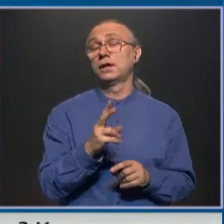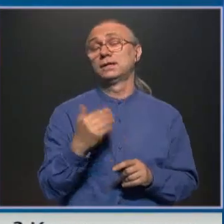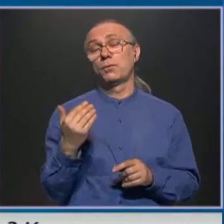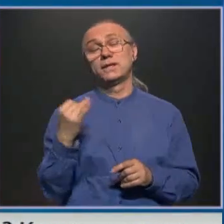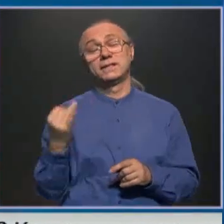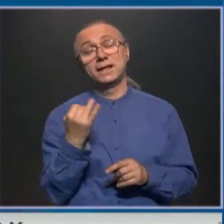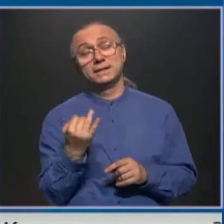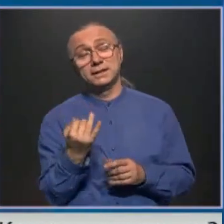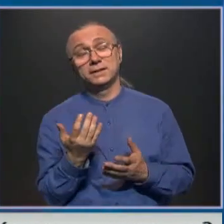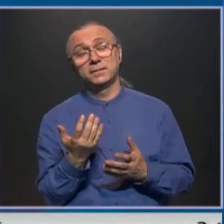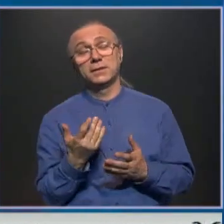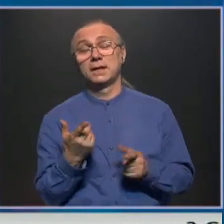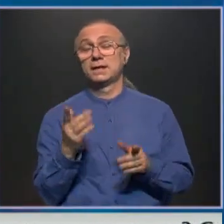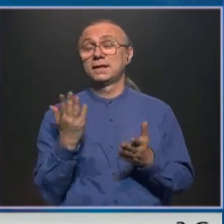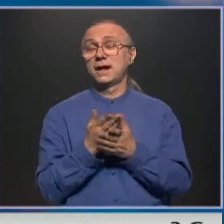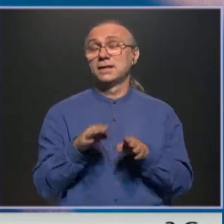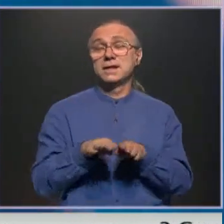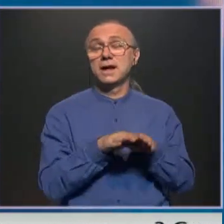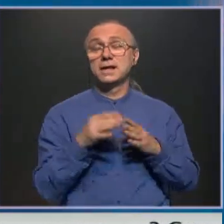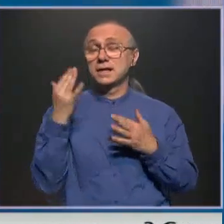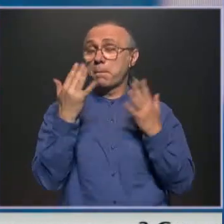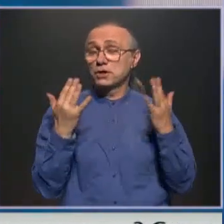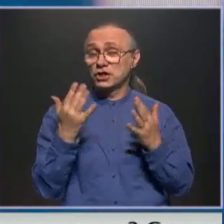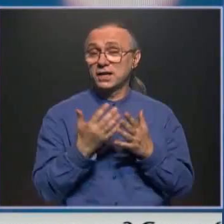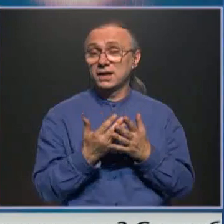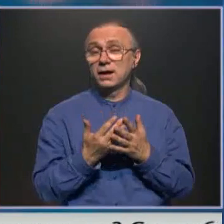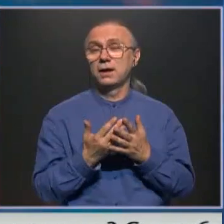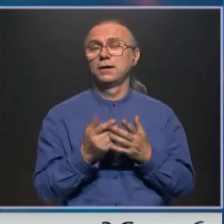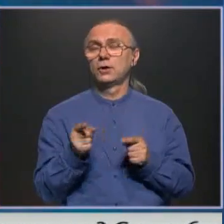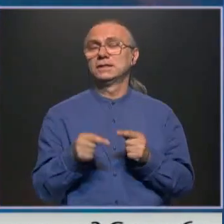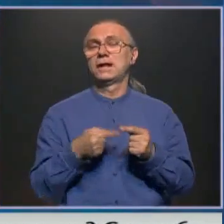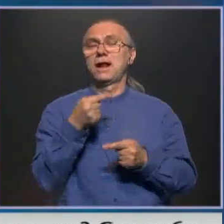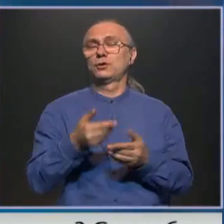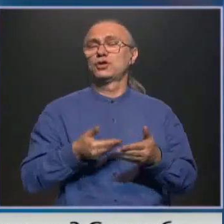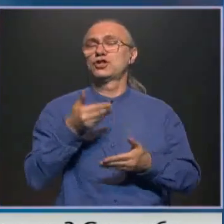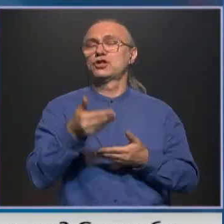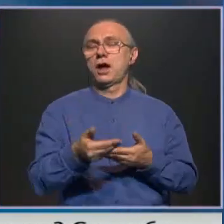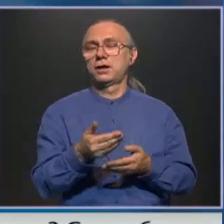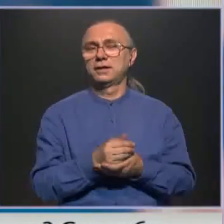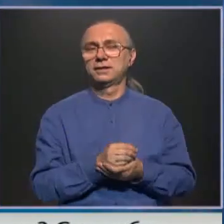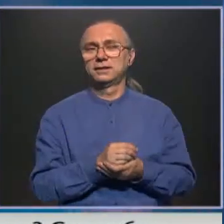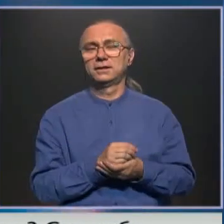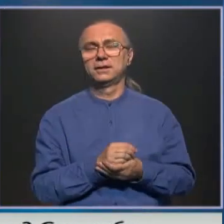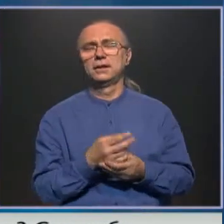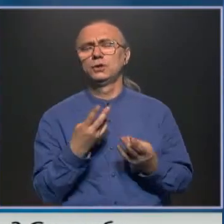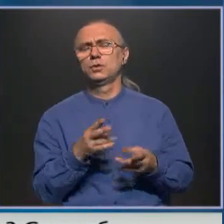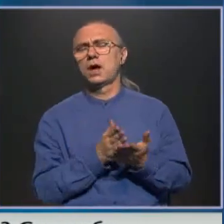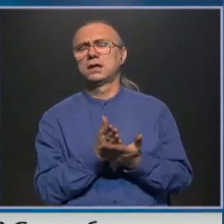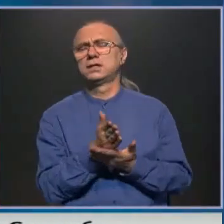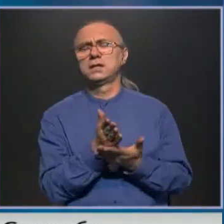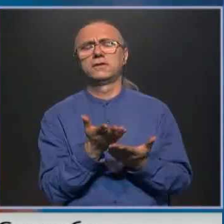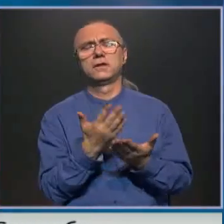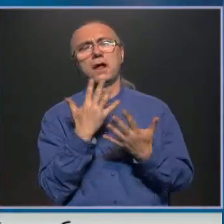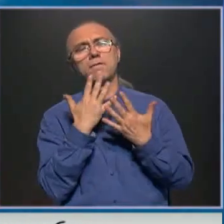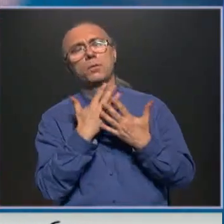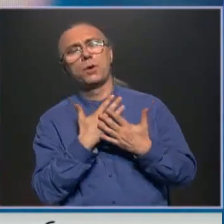находят единомышленников в тебе, то тогда уже и следующий шаг, тут как раз не нужно ориентироваться там, на влюбленность, на